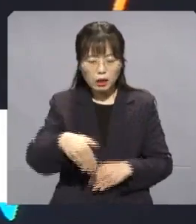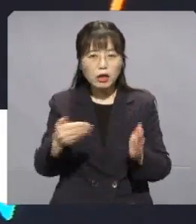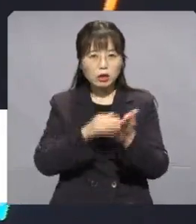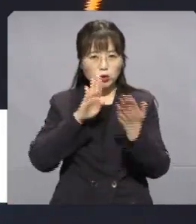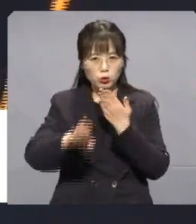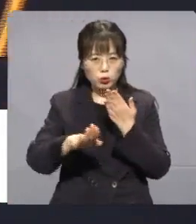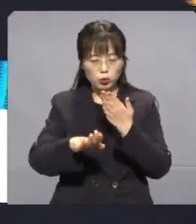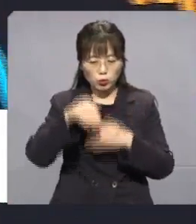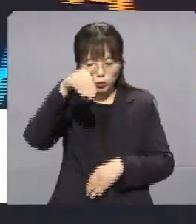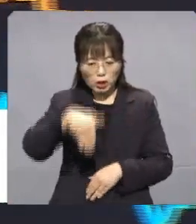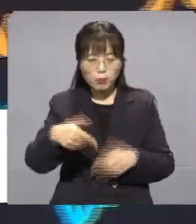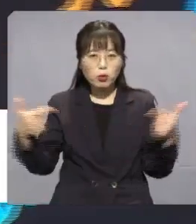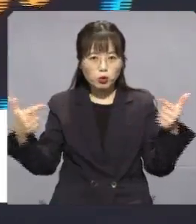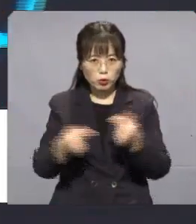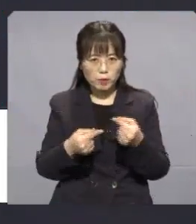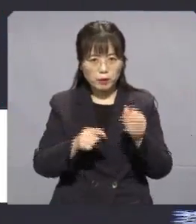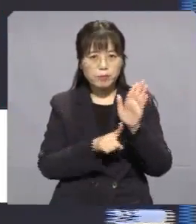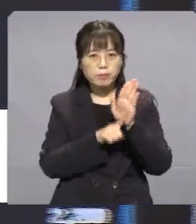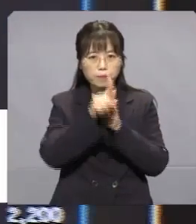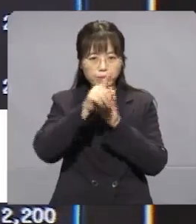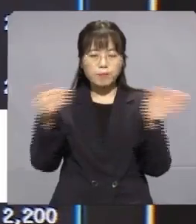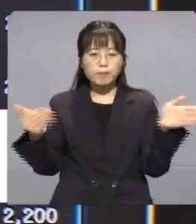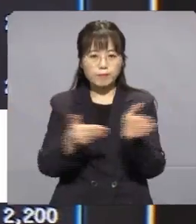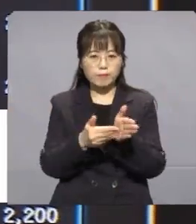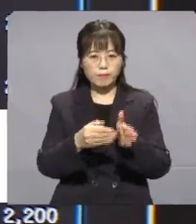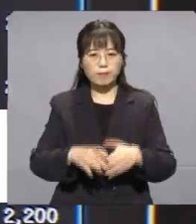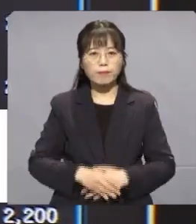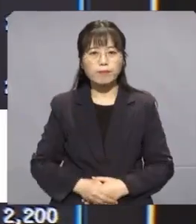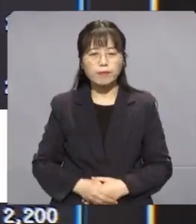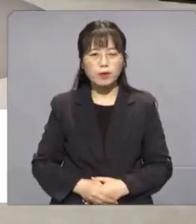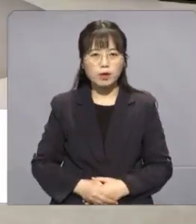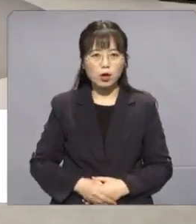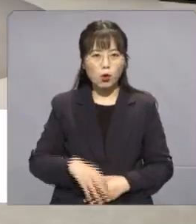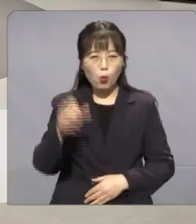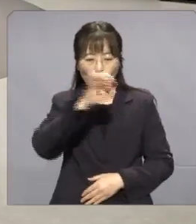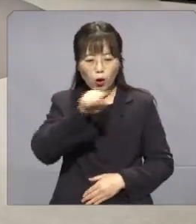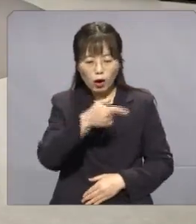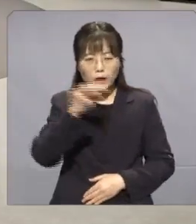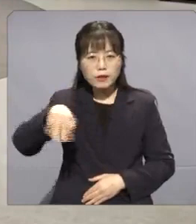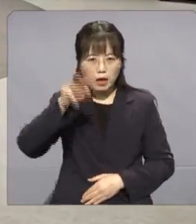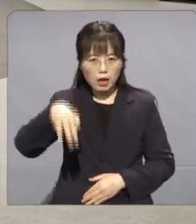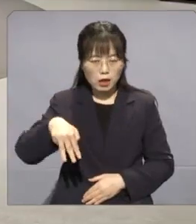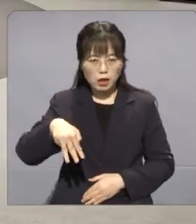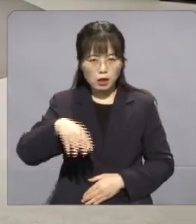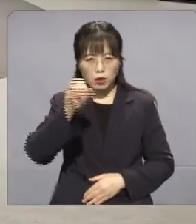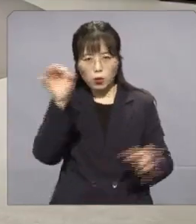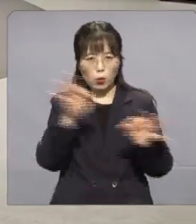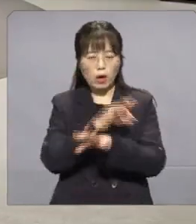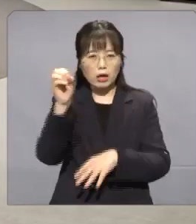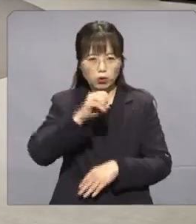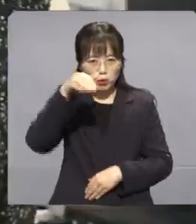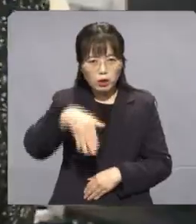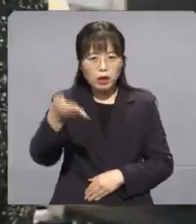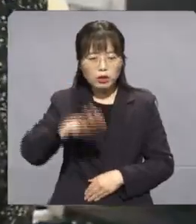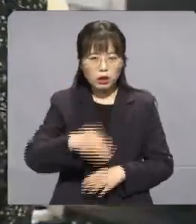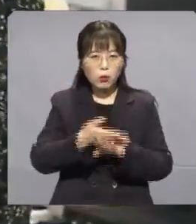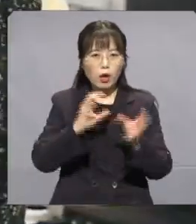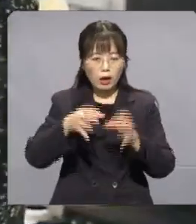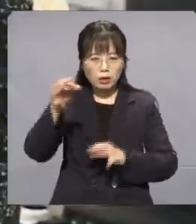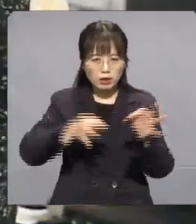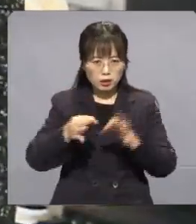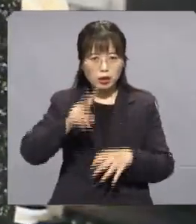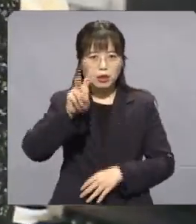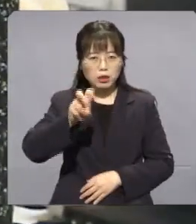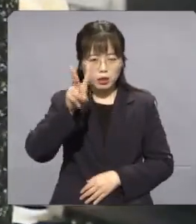이후로 낙폭을 줄이면서 오름세로 마감했습니다 원 달러 환율은 급락했는데 외환시장에서 22원